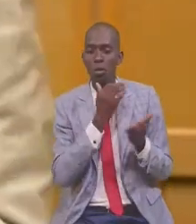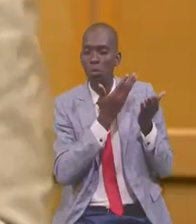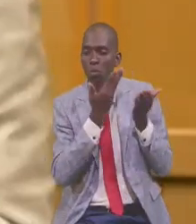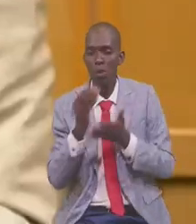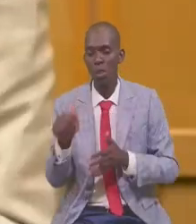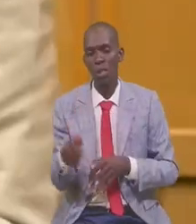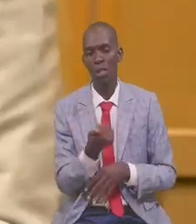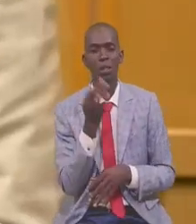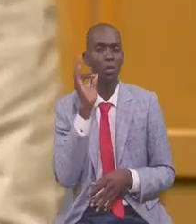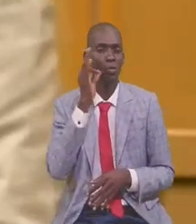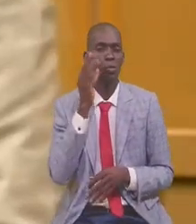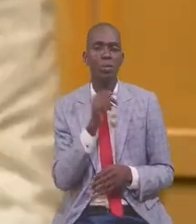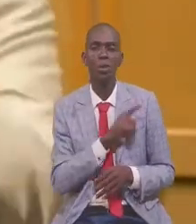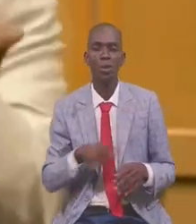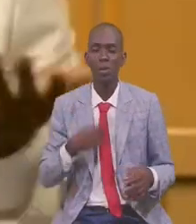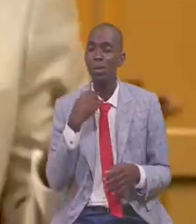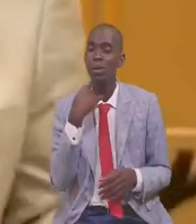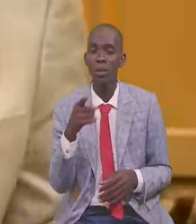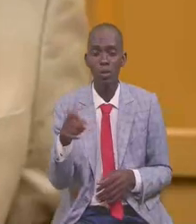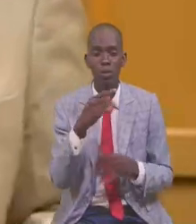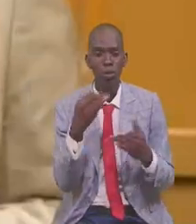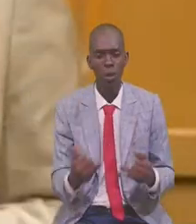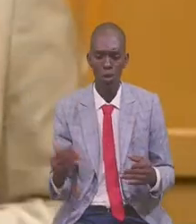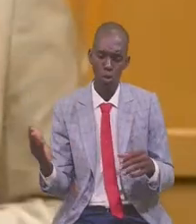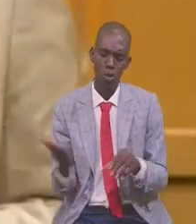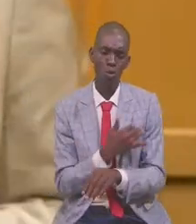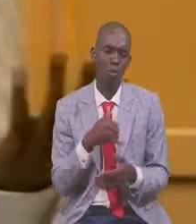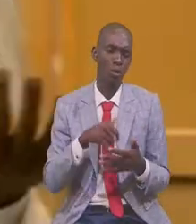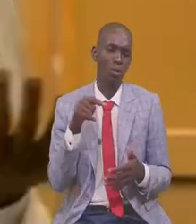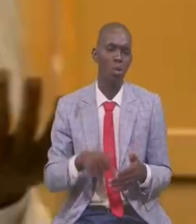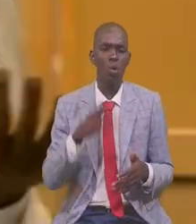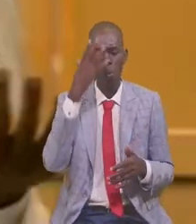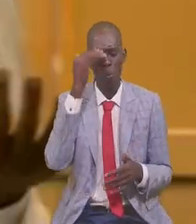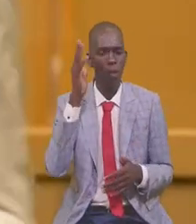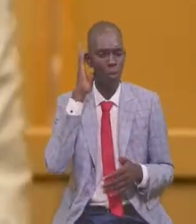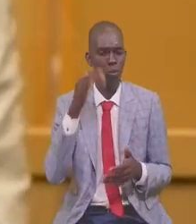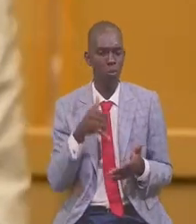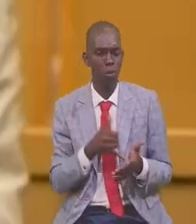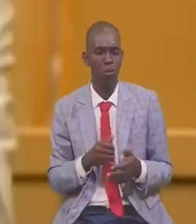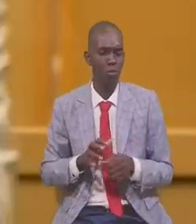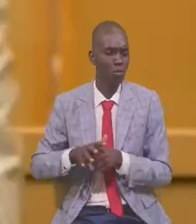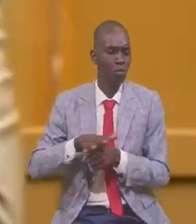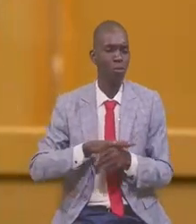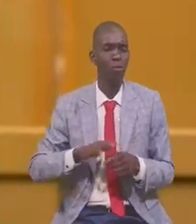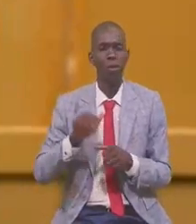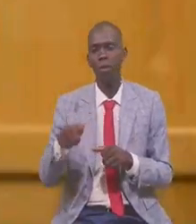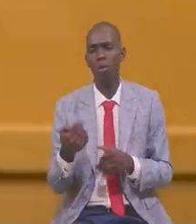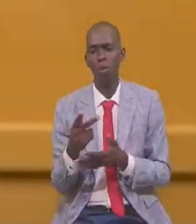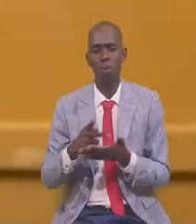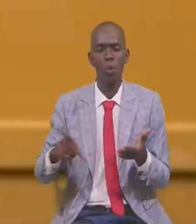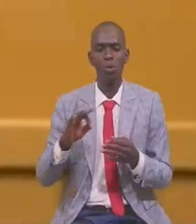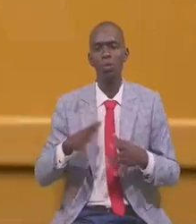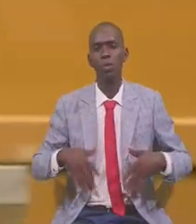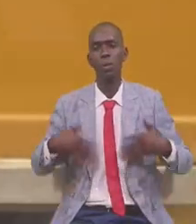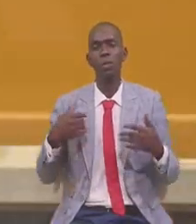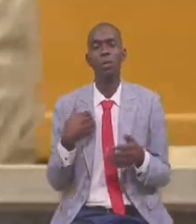dit, découpe-le. Pourquoi va-t-il occuper la terre maintenant? Nous brûlons le